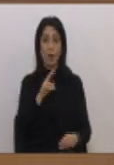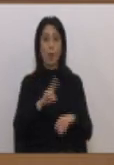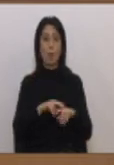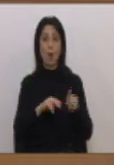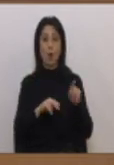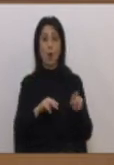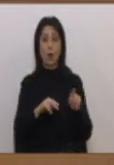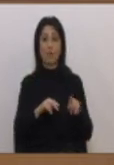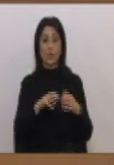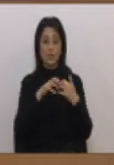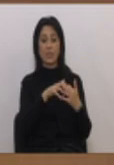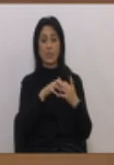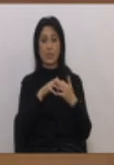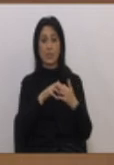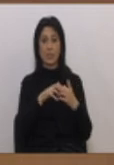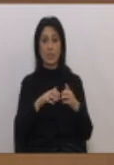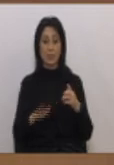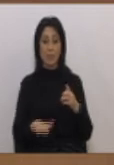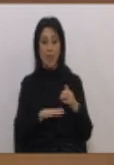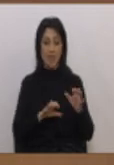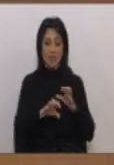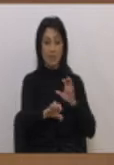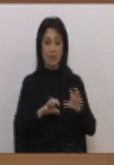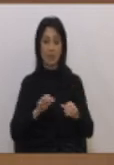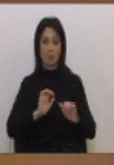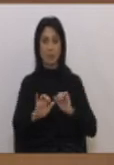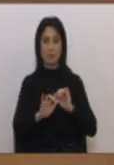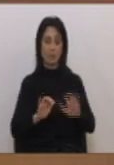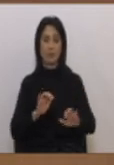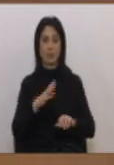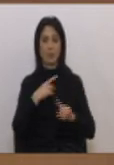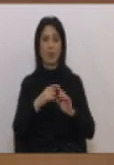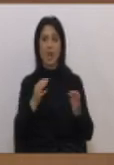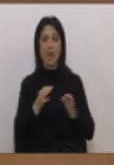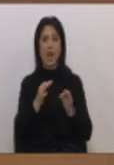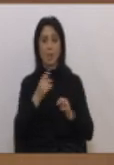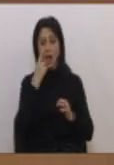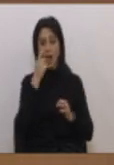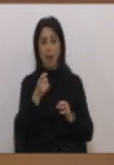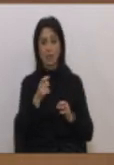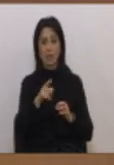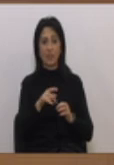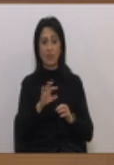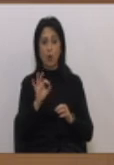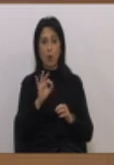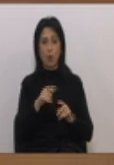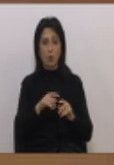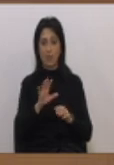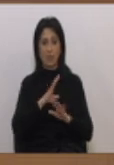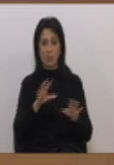რომლებიც ეჯეჯგურებოდნენ ფეხზე ოპერატორებს და არ ყოფილა არანაირი გაფრთხილება მათ ჩამოყვანასთან